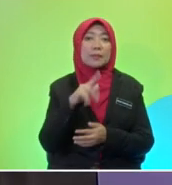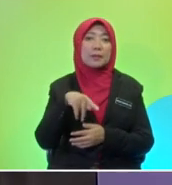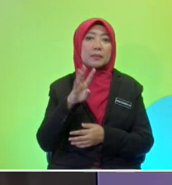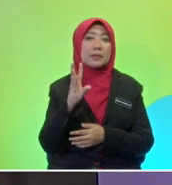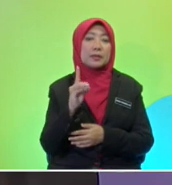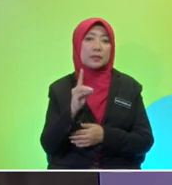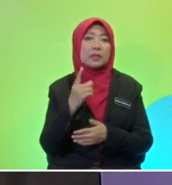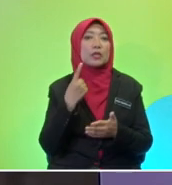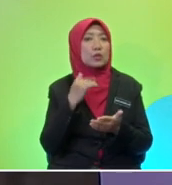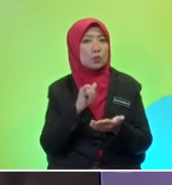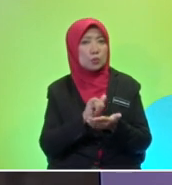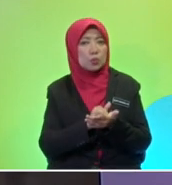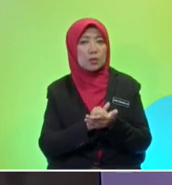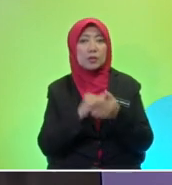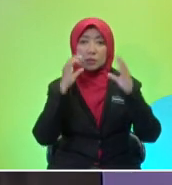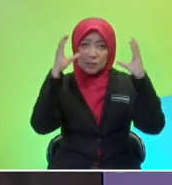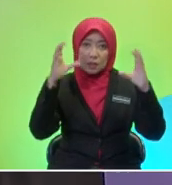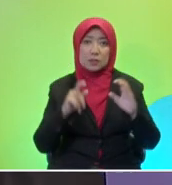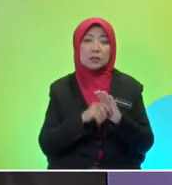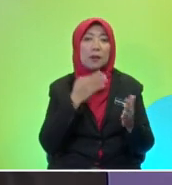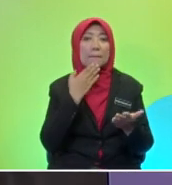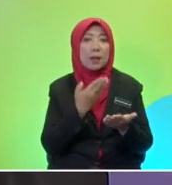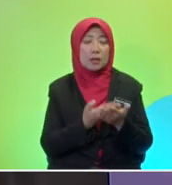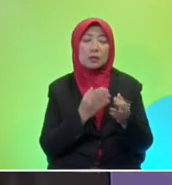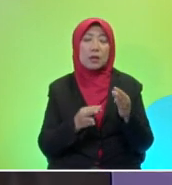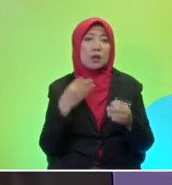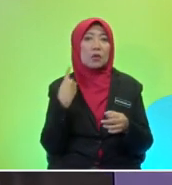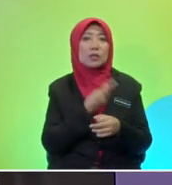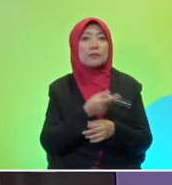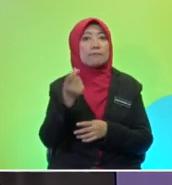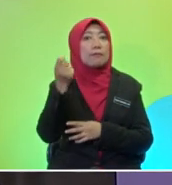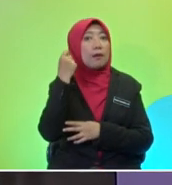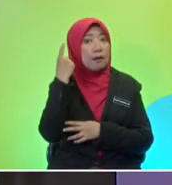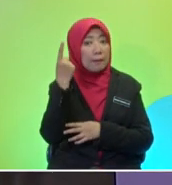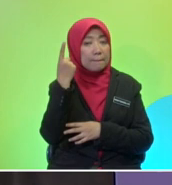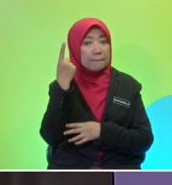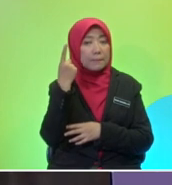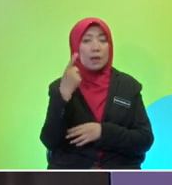wadah terbaik jika kita semua paham hayati benar-benar